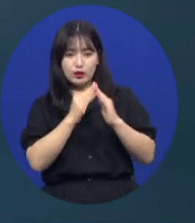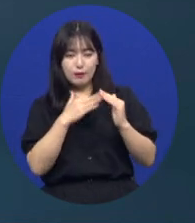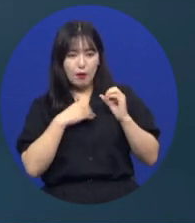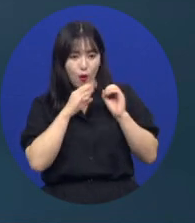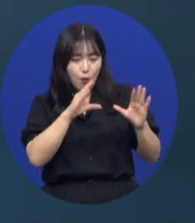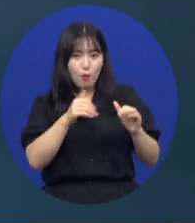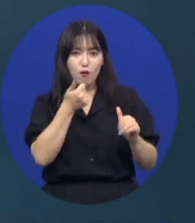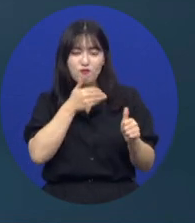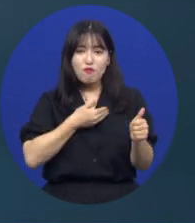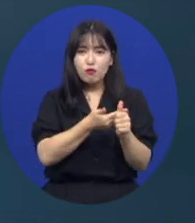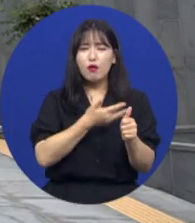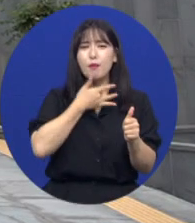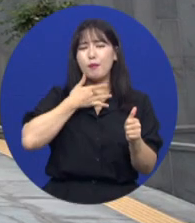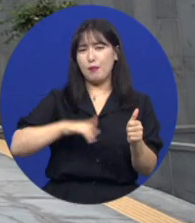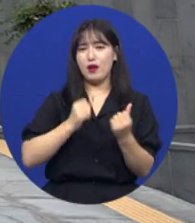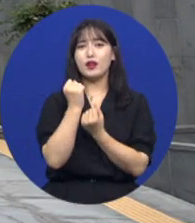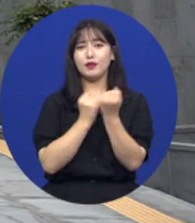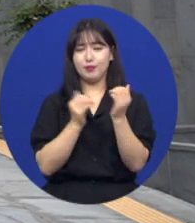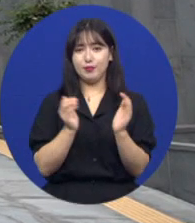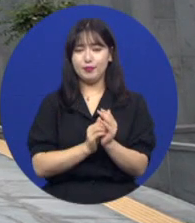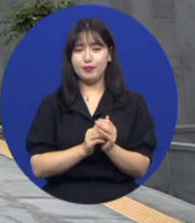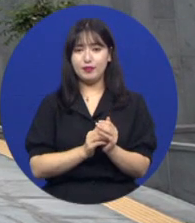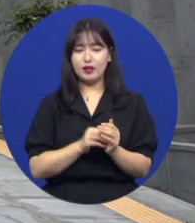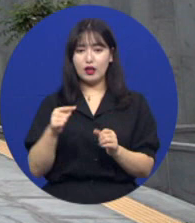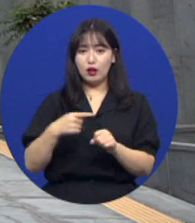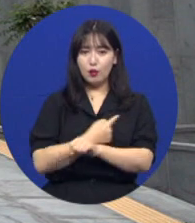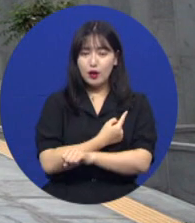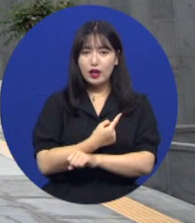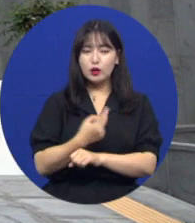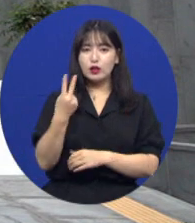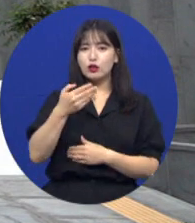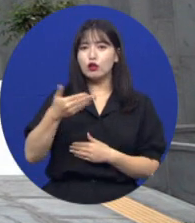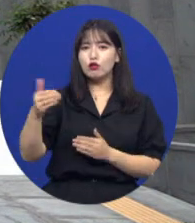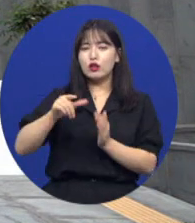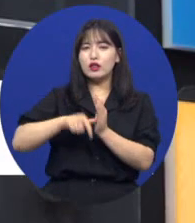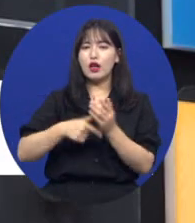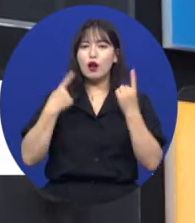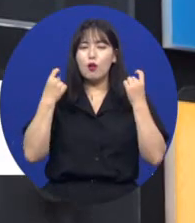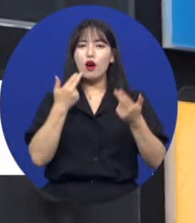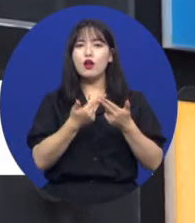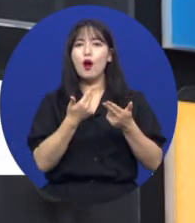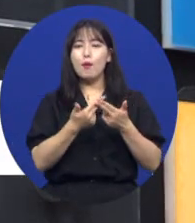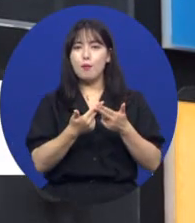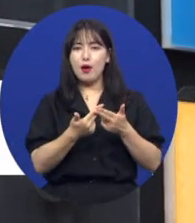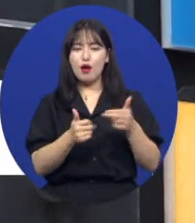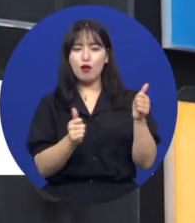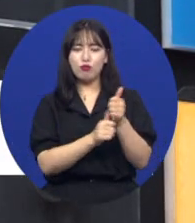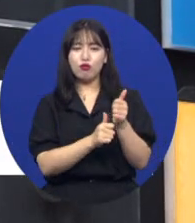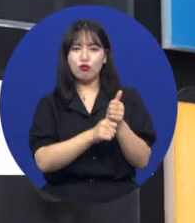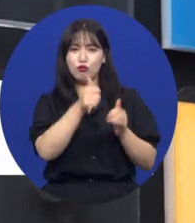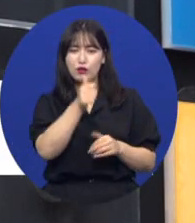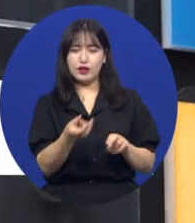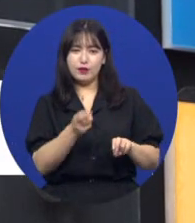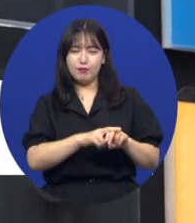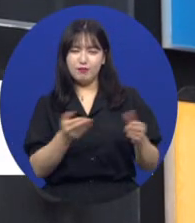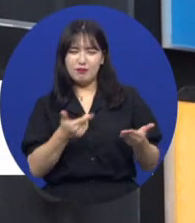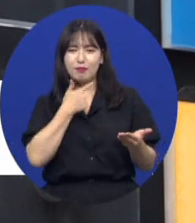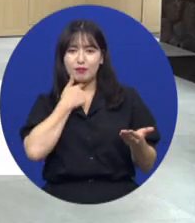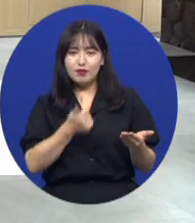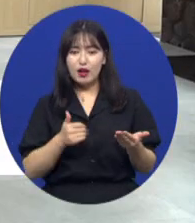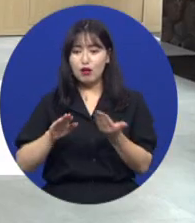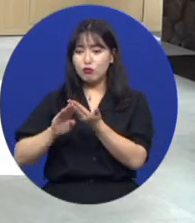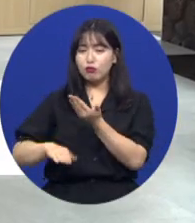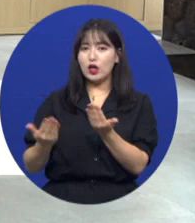없다고 해명했습니다 이밖에도 지난 2009년 제주도관광 옆에 상근부회장 재인 당시 부하직원의